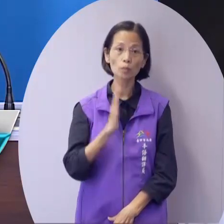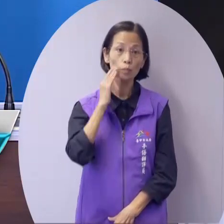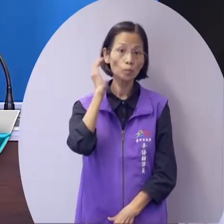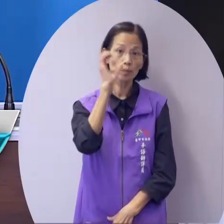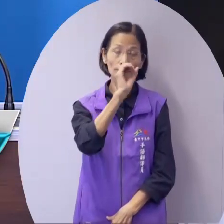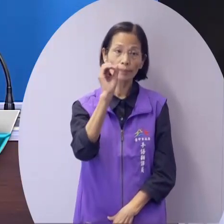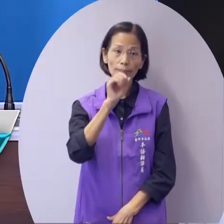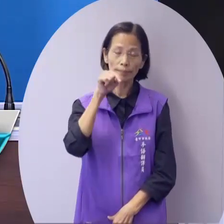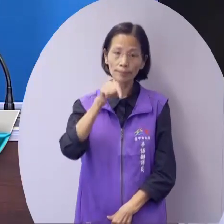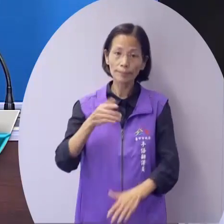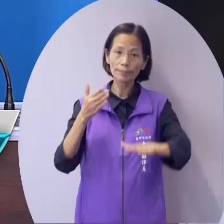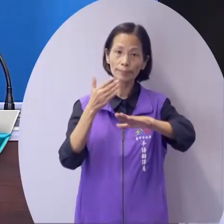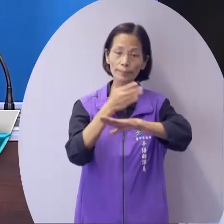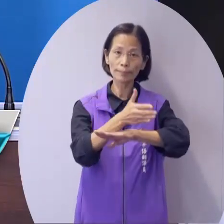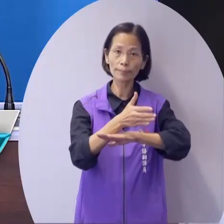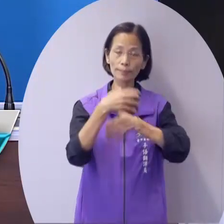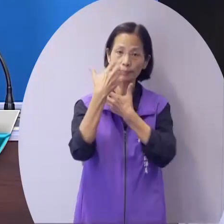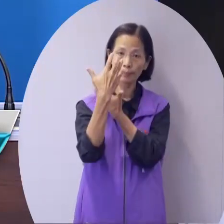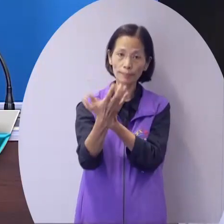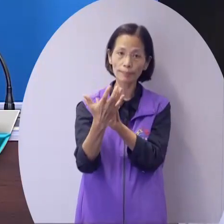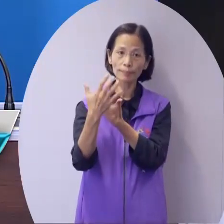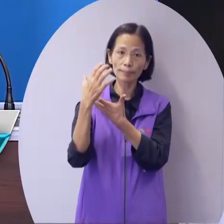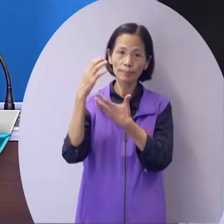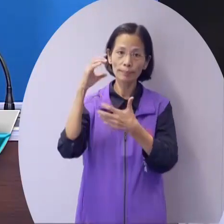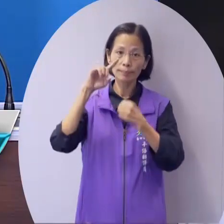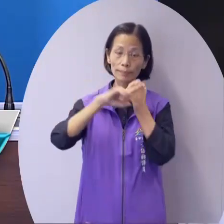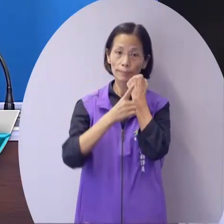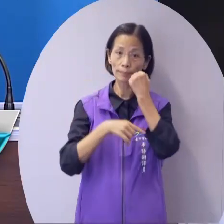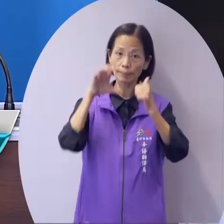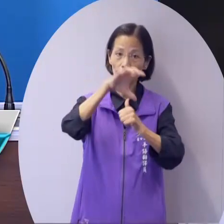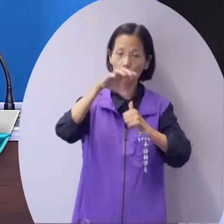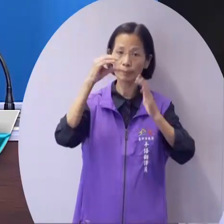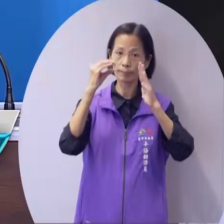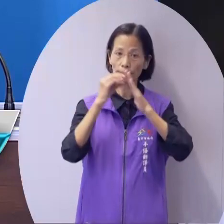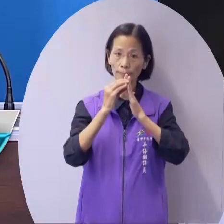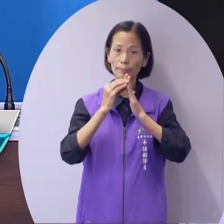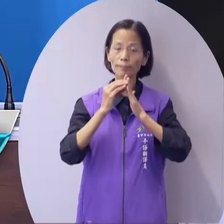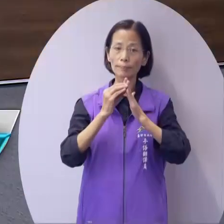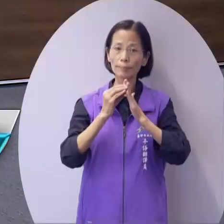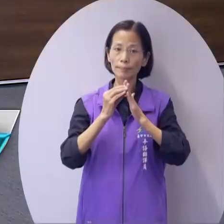果没有意见，本案通过以后，移请法制局办理发布。